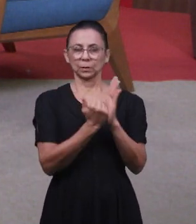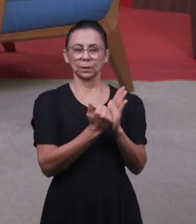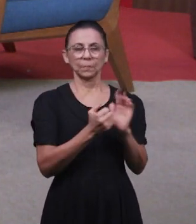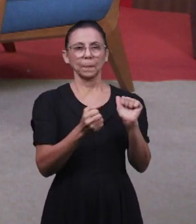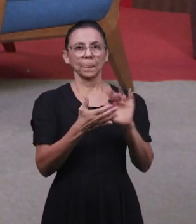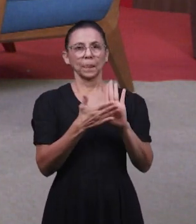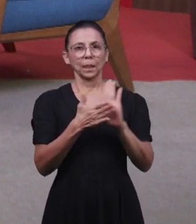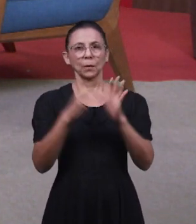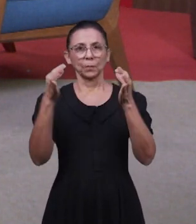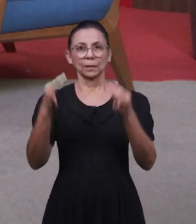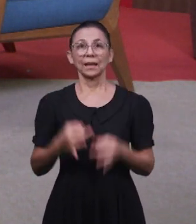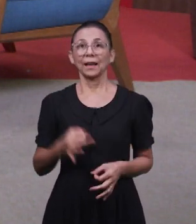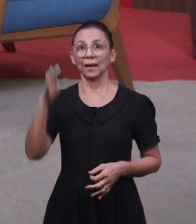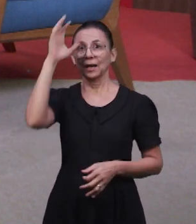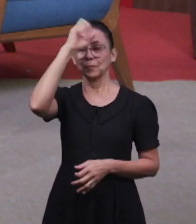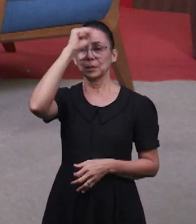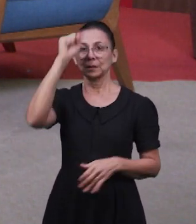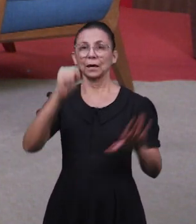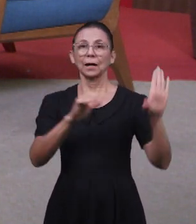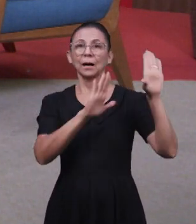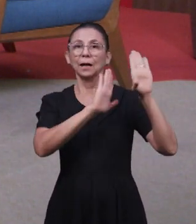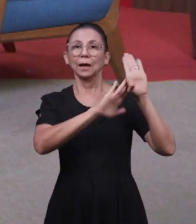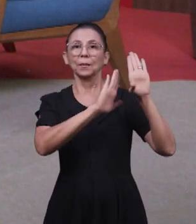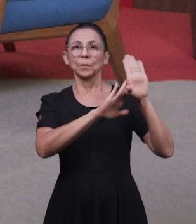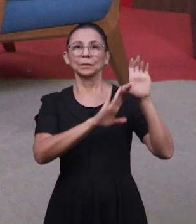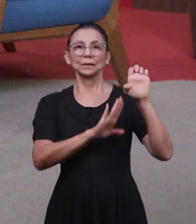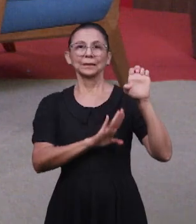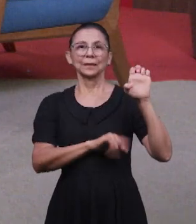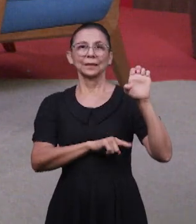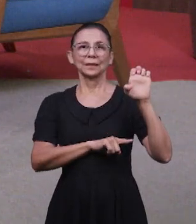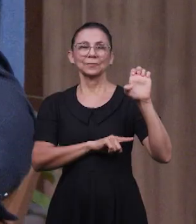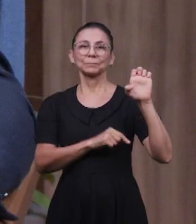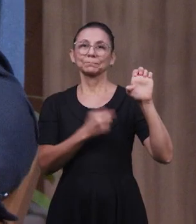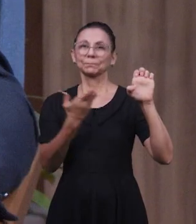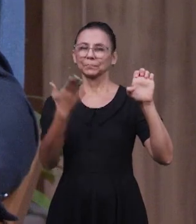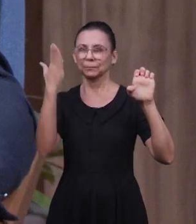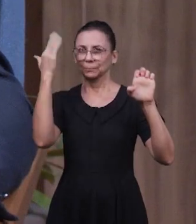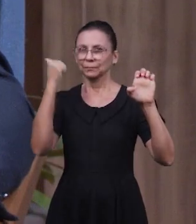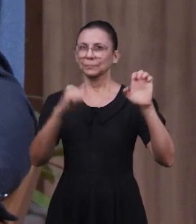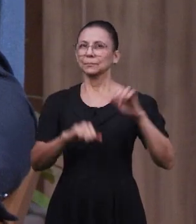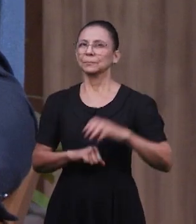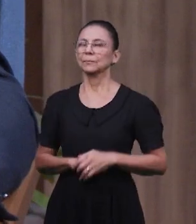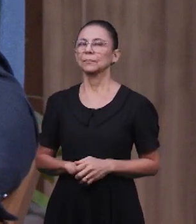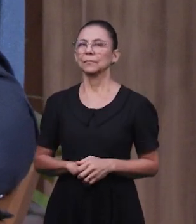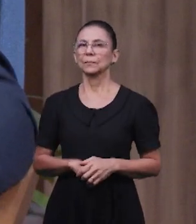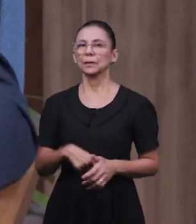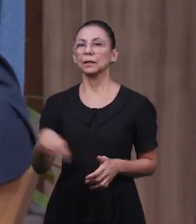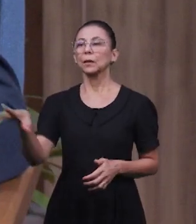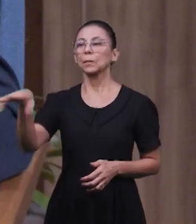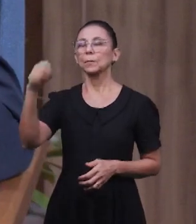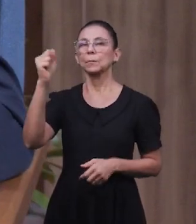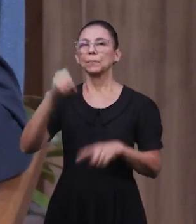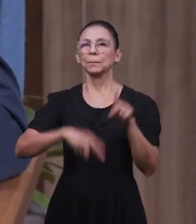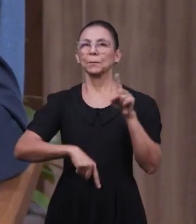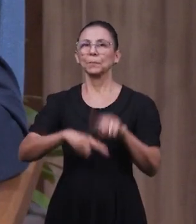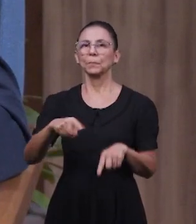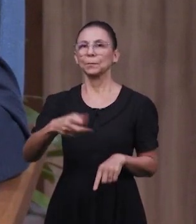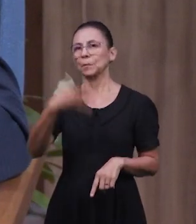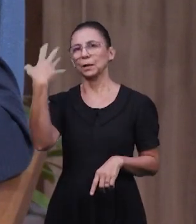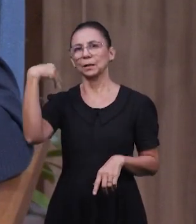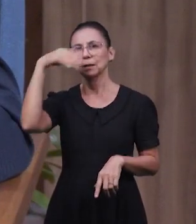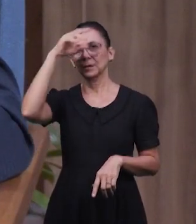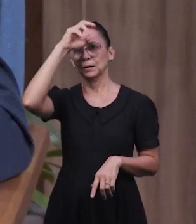parfaite louange, nous allons apprendre l'exécution avec la main gauche de cette même gamme. Donc, vous savez déjà, prenez votre instrument